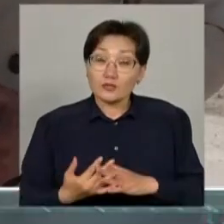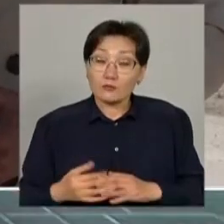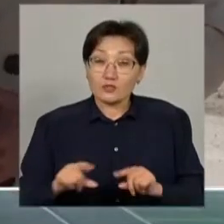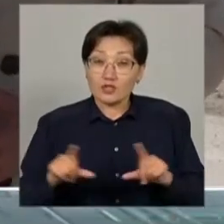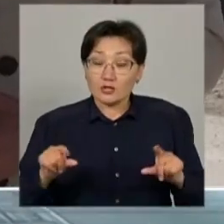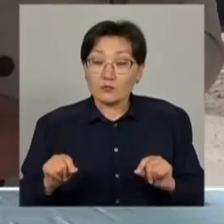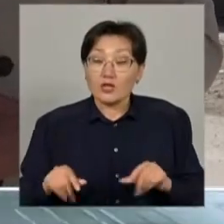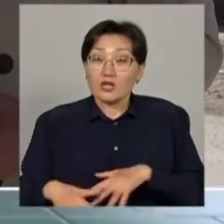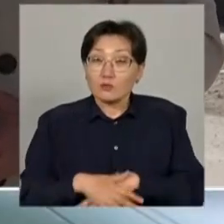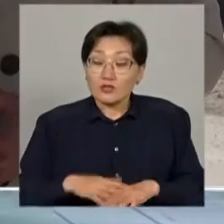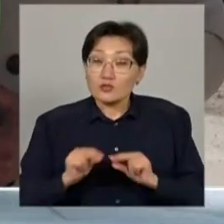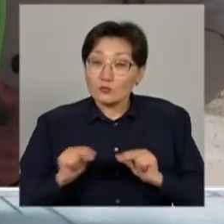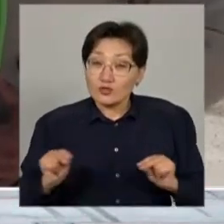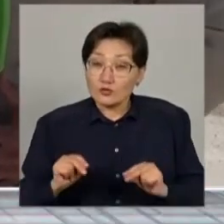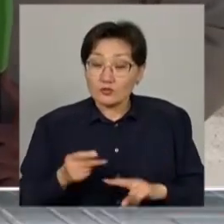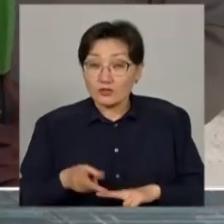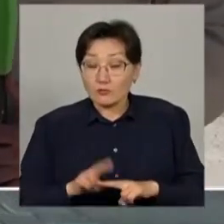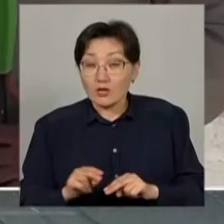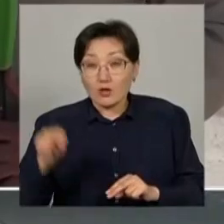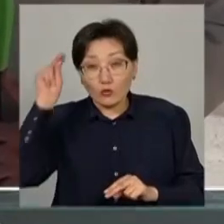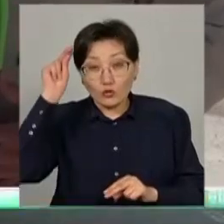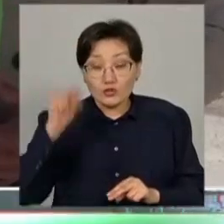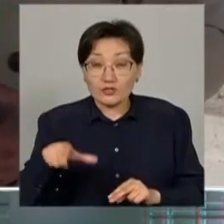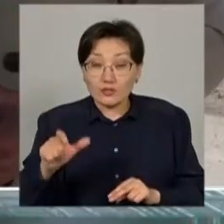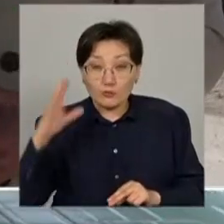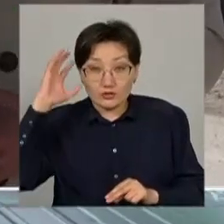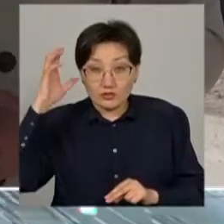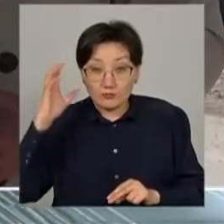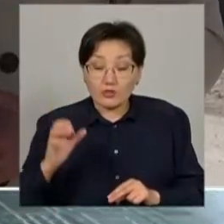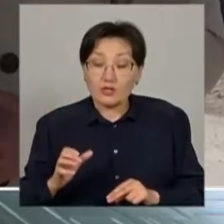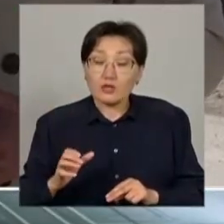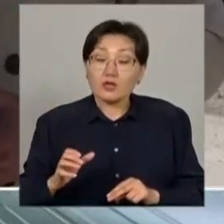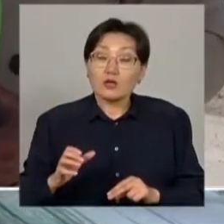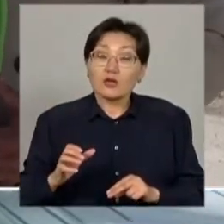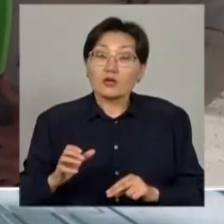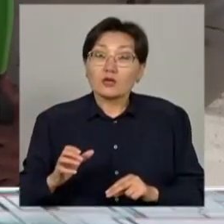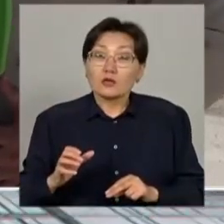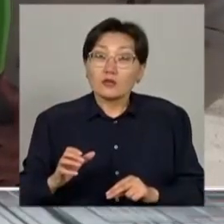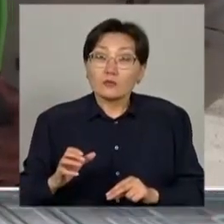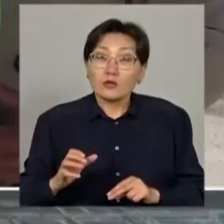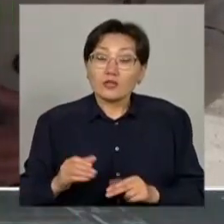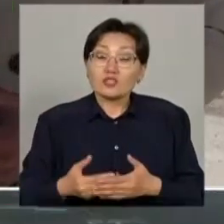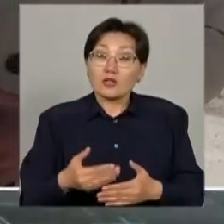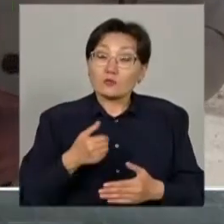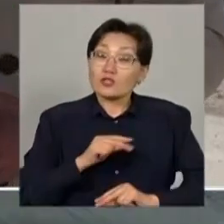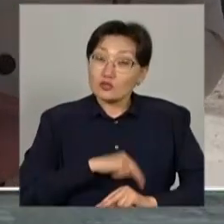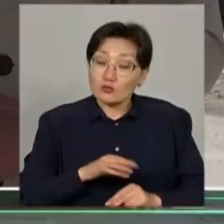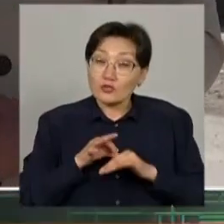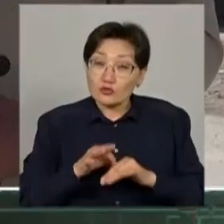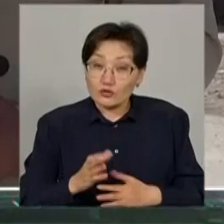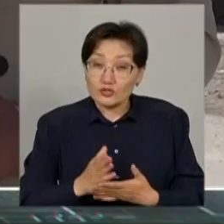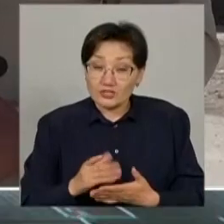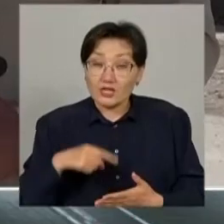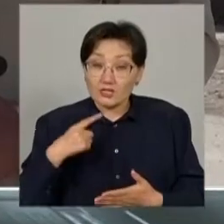мектеп жұртшылығы, ұстаздар бұған дейін оқушылармен психологиялық түрде жаңағы алдын ала жұмыстар жасалғанында